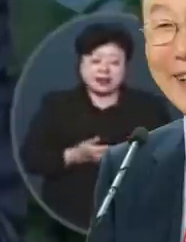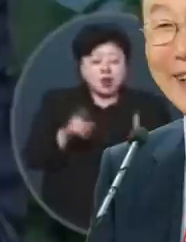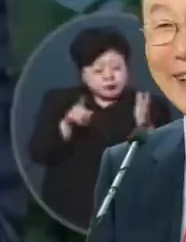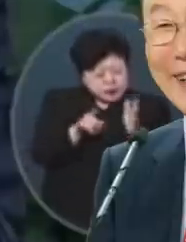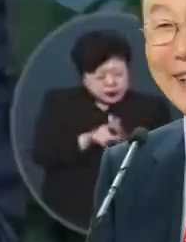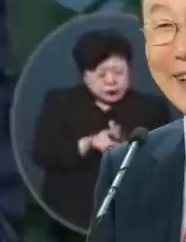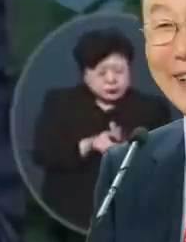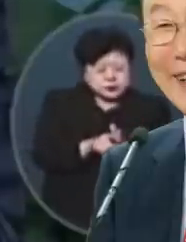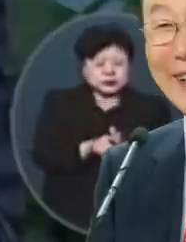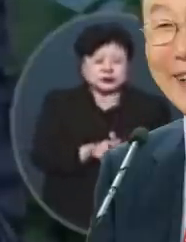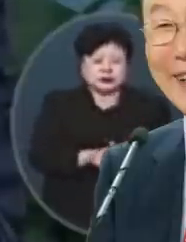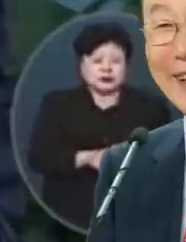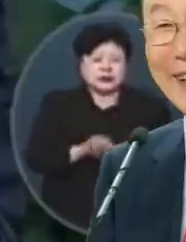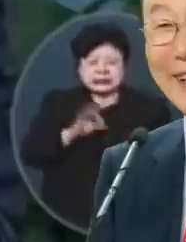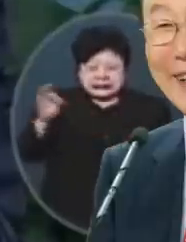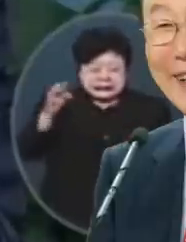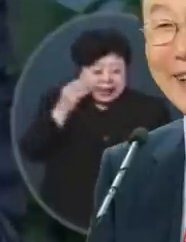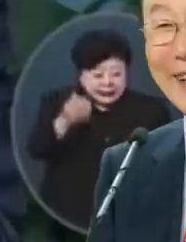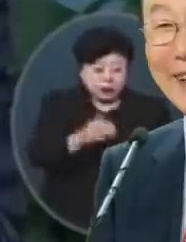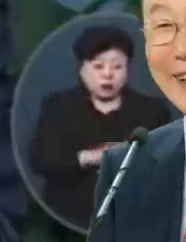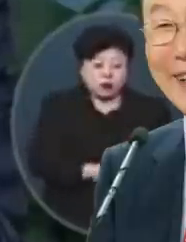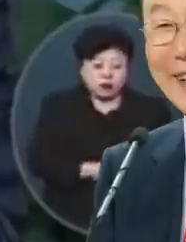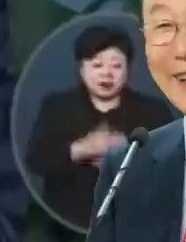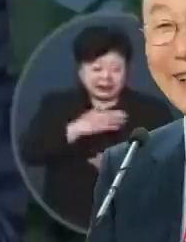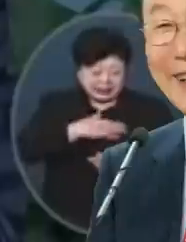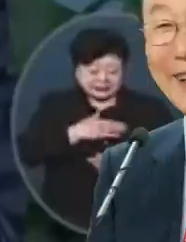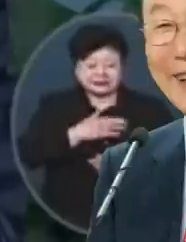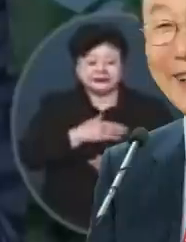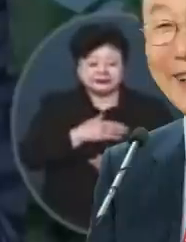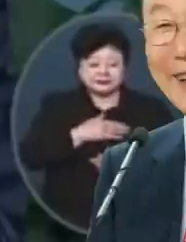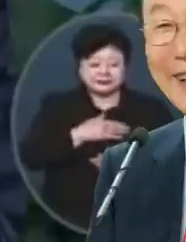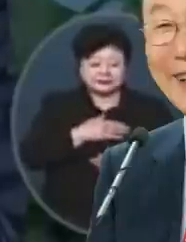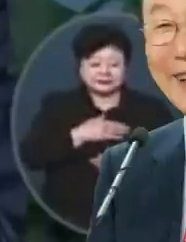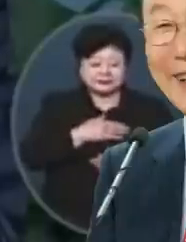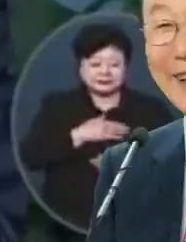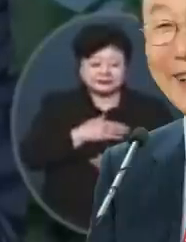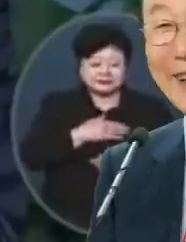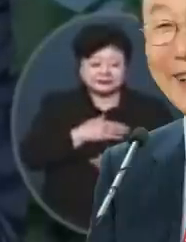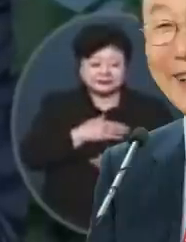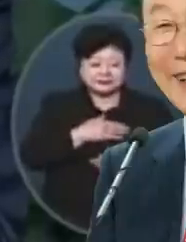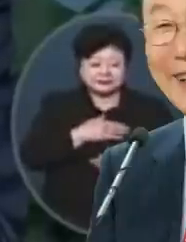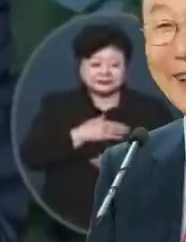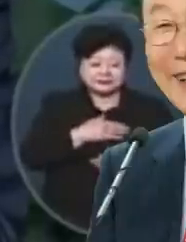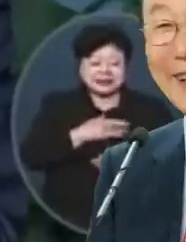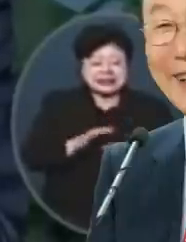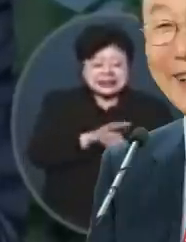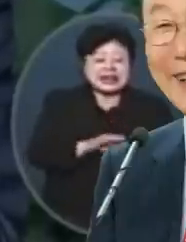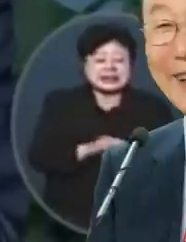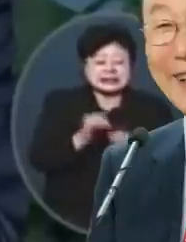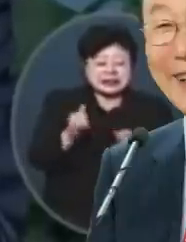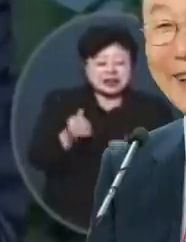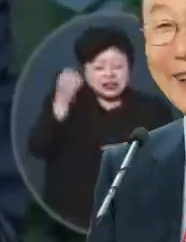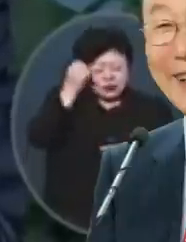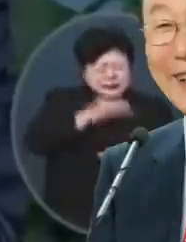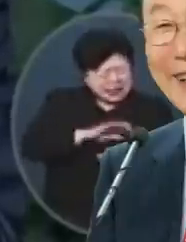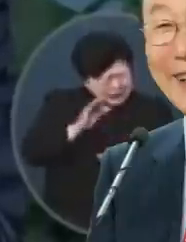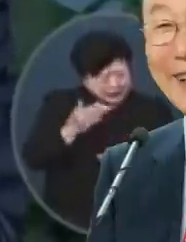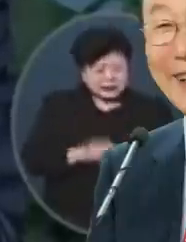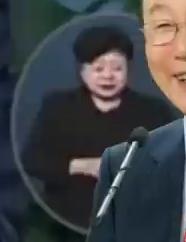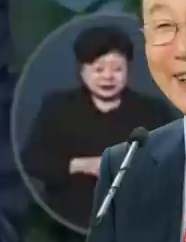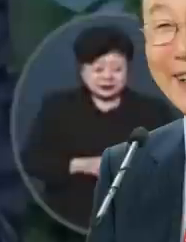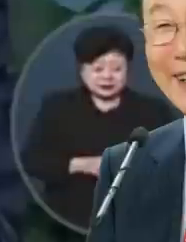믿음으로 항상 입으로 시인하는 것입니다. 나는 사랑하는 자여, 내 영혼이 잘됨